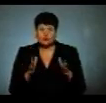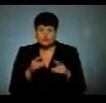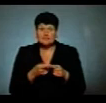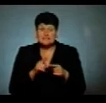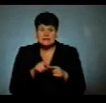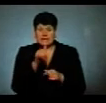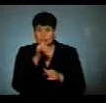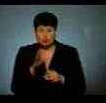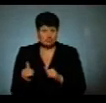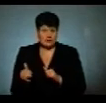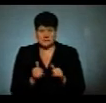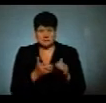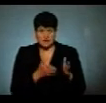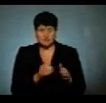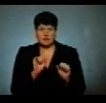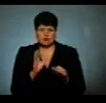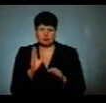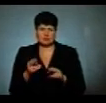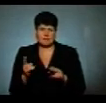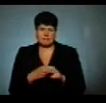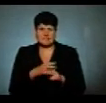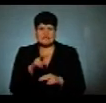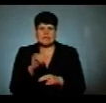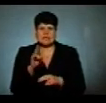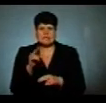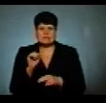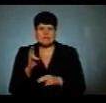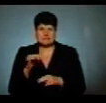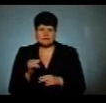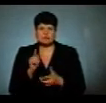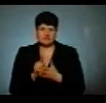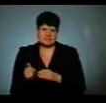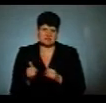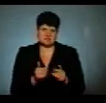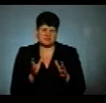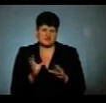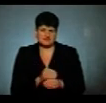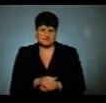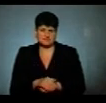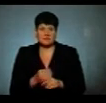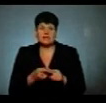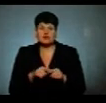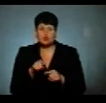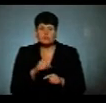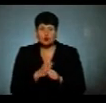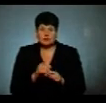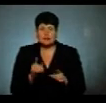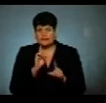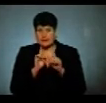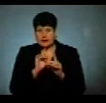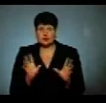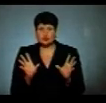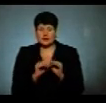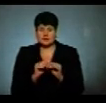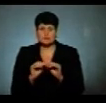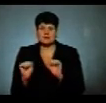можуть забезпечити, вони можуть бути позбавлені ліцензії. Тому вони всі зобов'язані це забезпечувати. Для цього ми робили нараду разом з